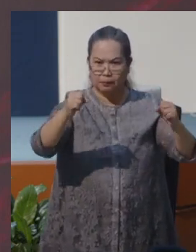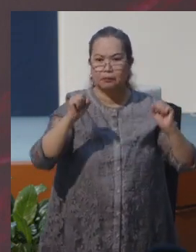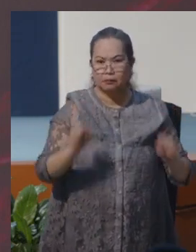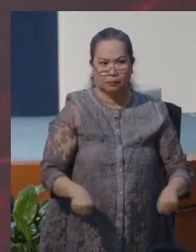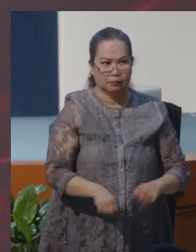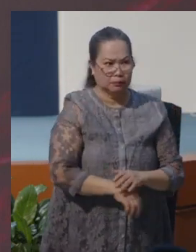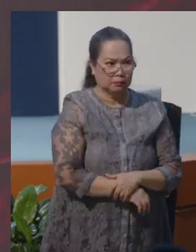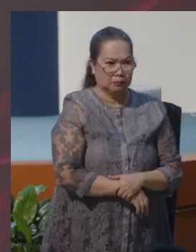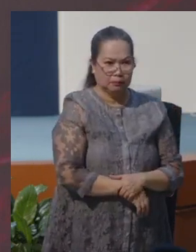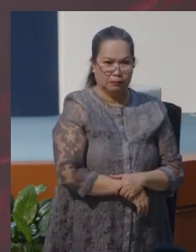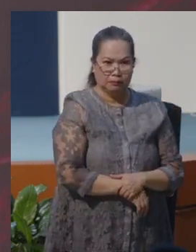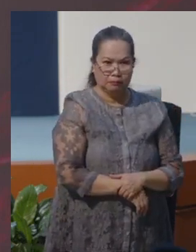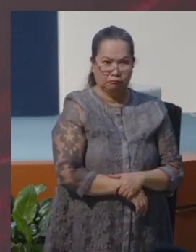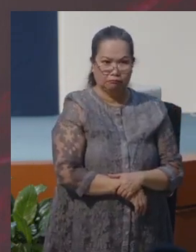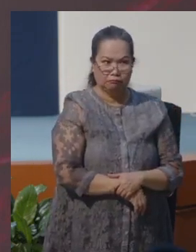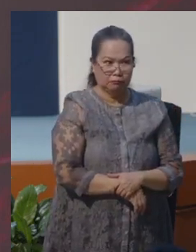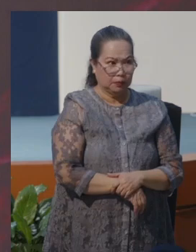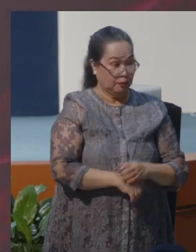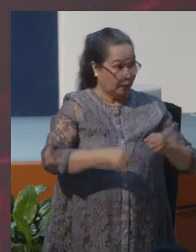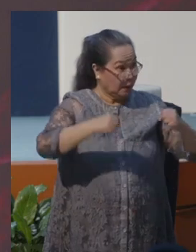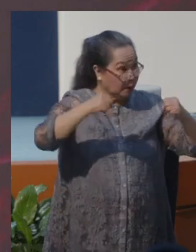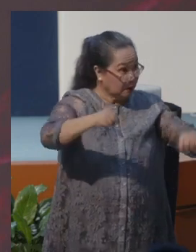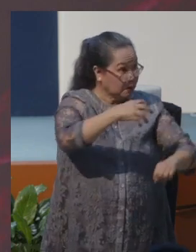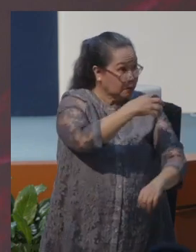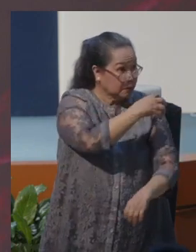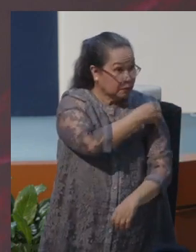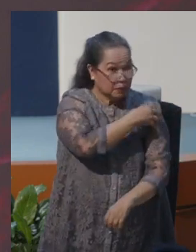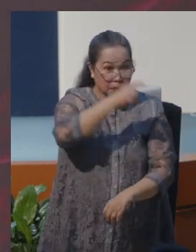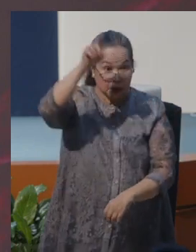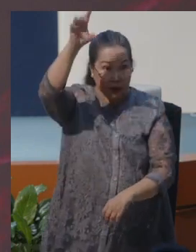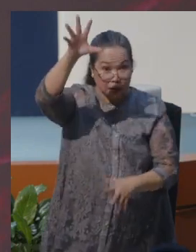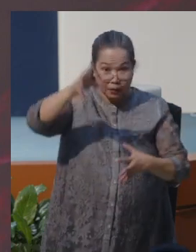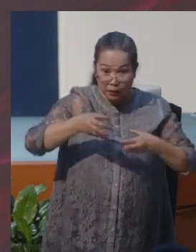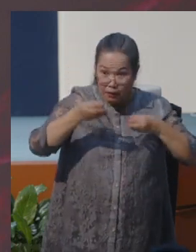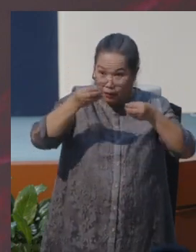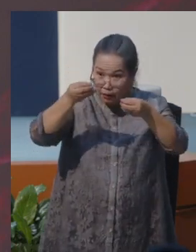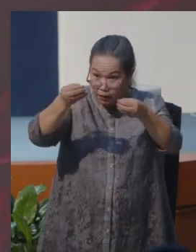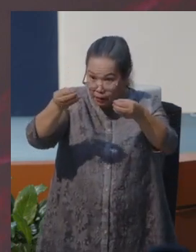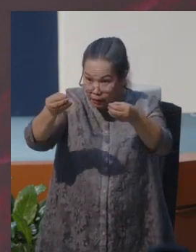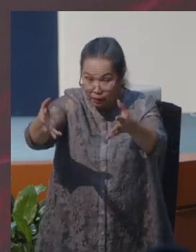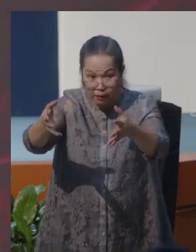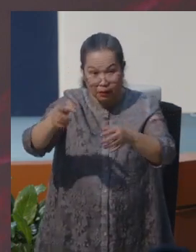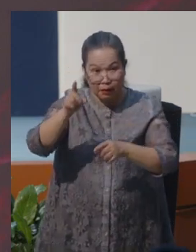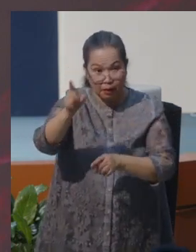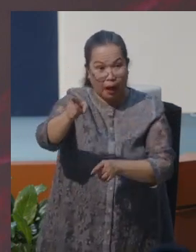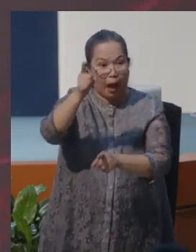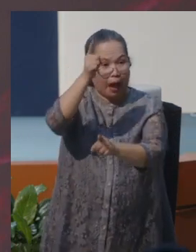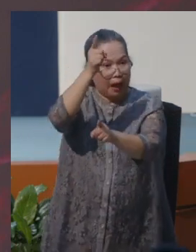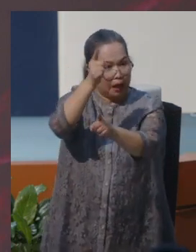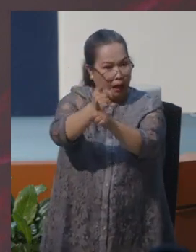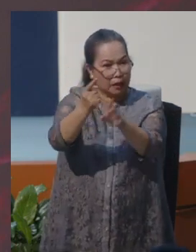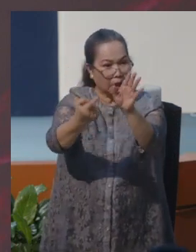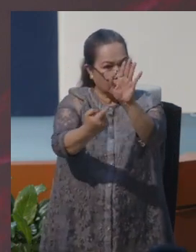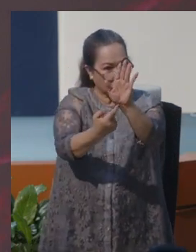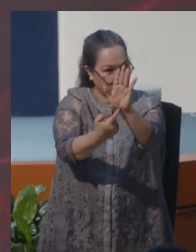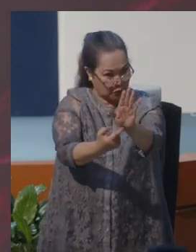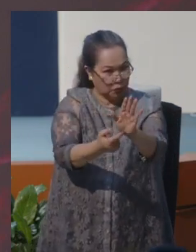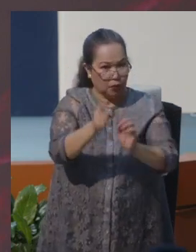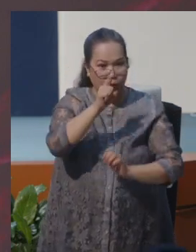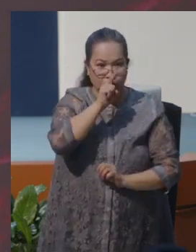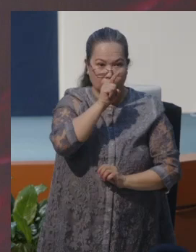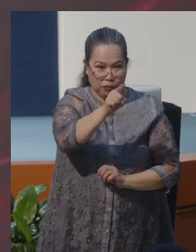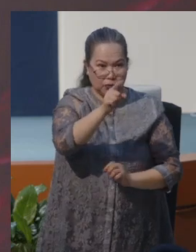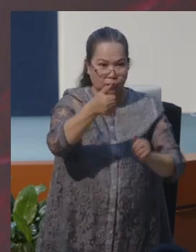Yung supernatural power na yon na ibinigay sa kanilang Panginoon, magiging tanda ng tunay